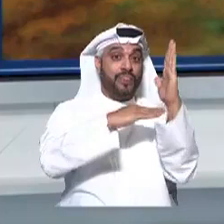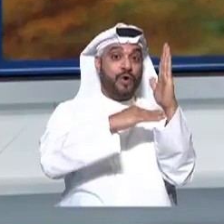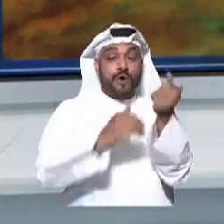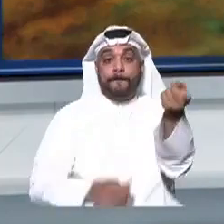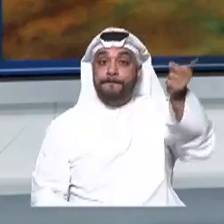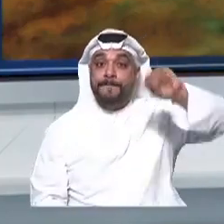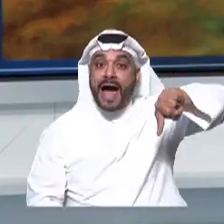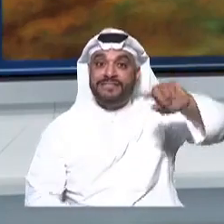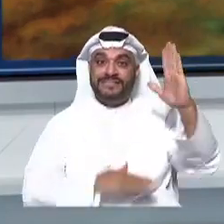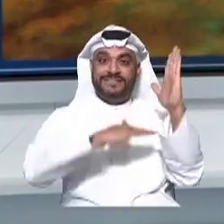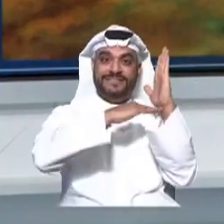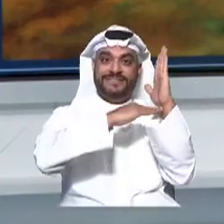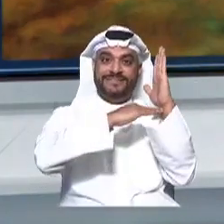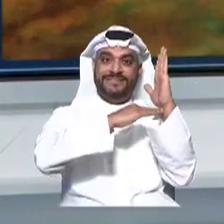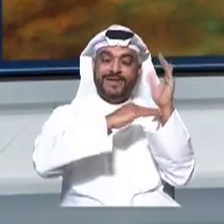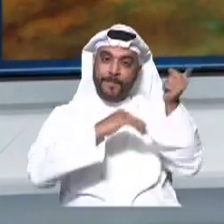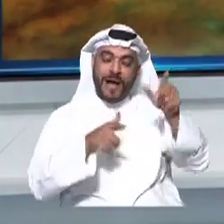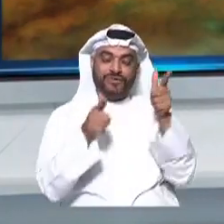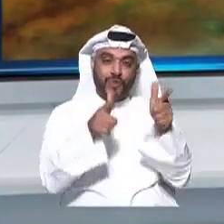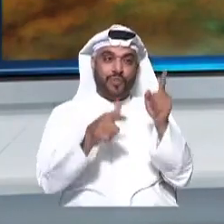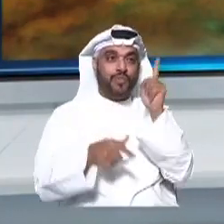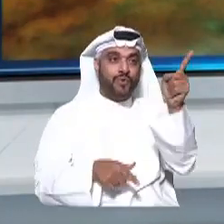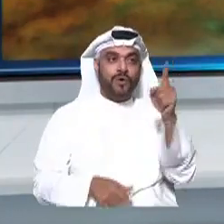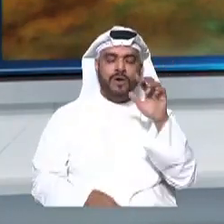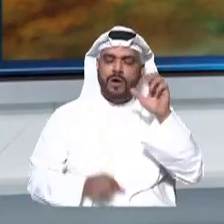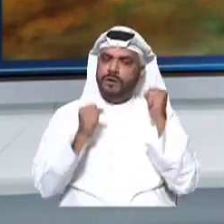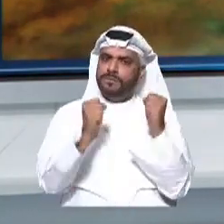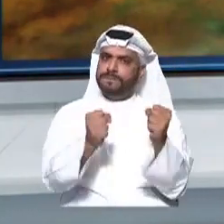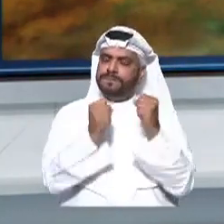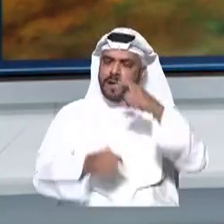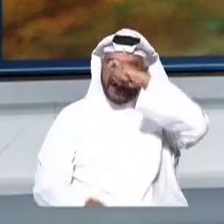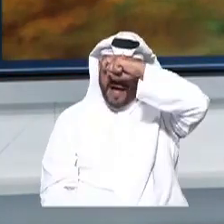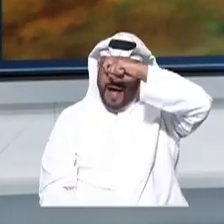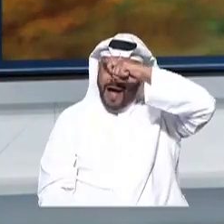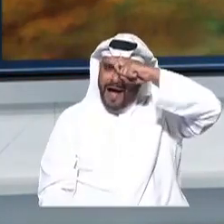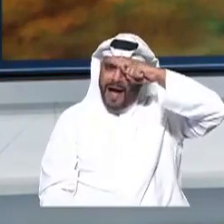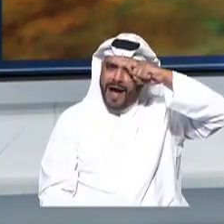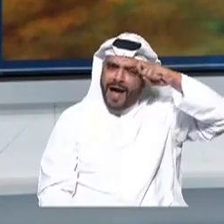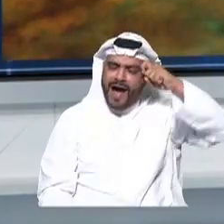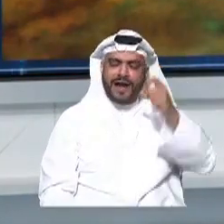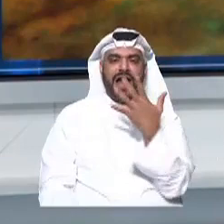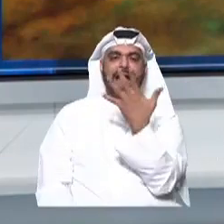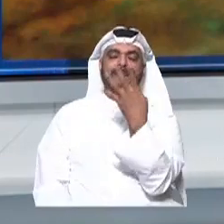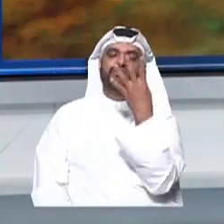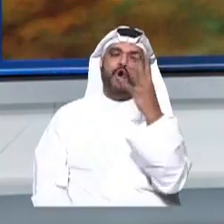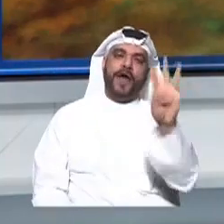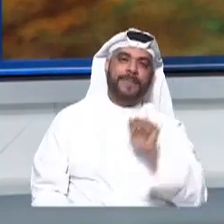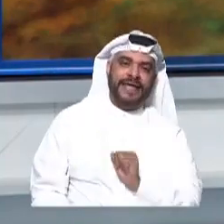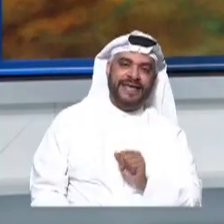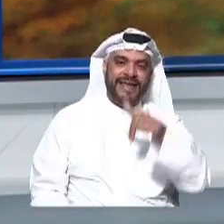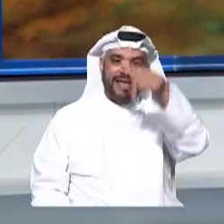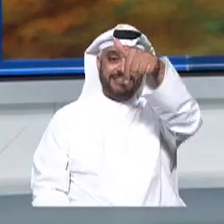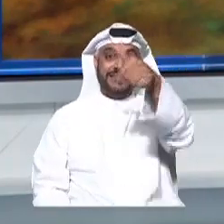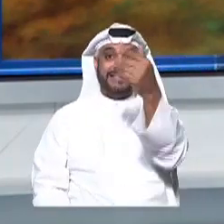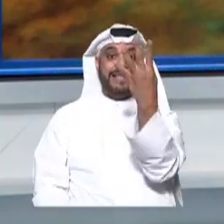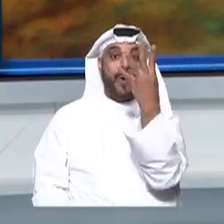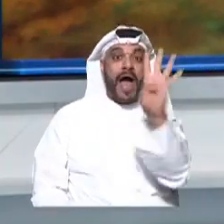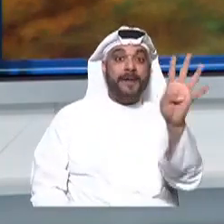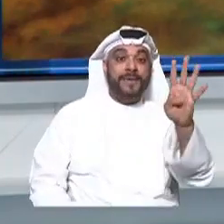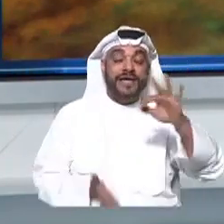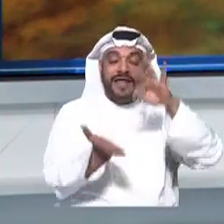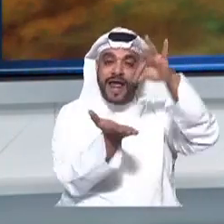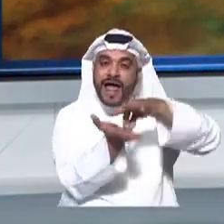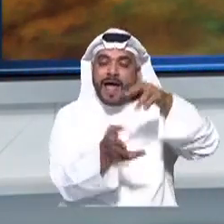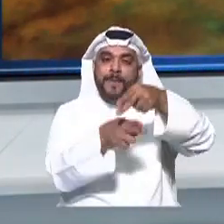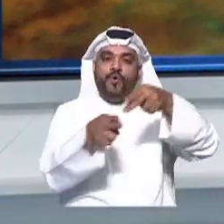تفاوت ما بين 46 و 47 إلى 48 درجة مئوية على المناطق البرية، من 45 إلى 46 على مدينة الكويت، وتفاوت أيضا ما